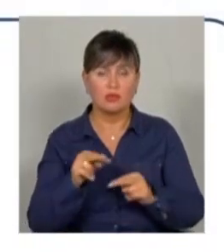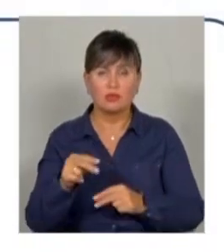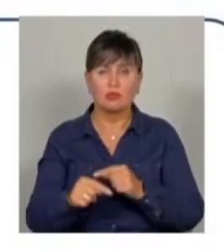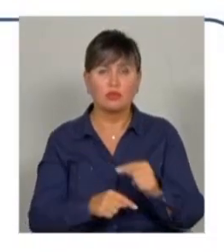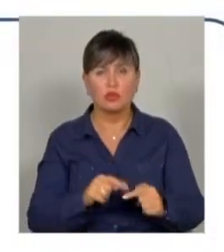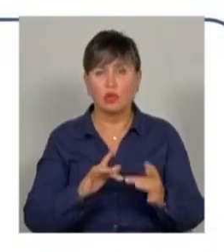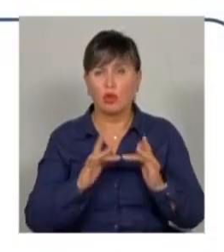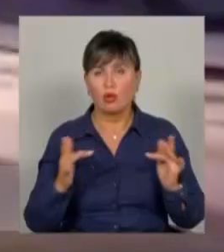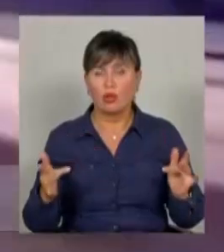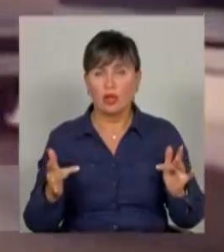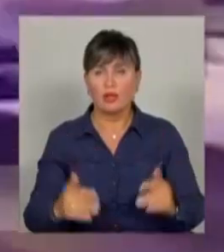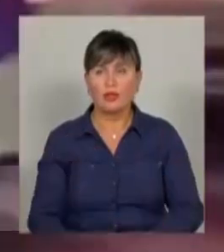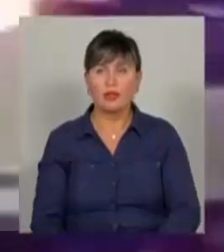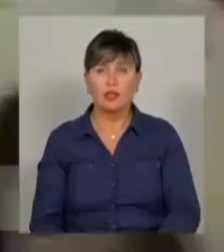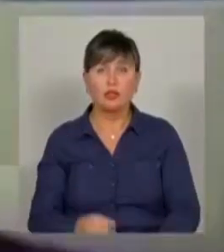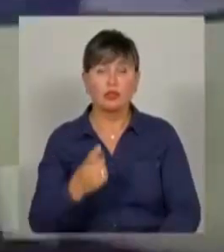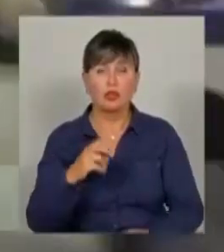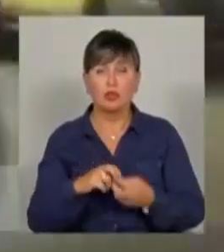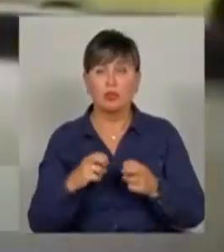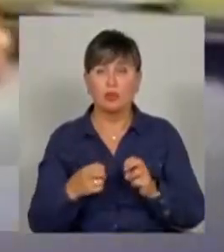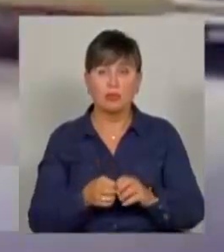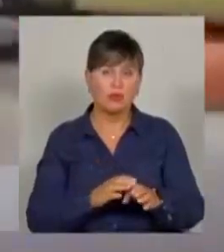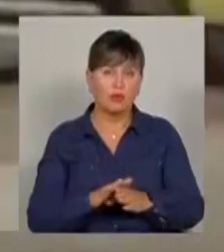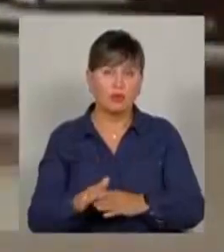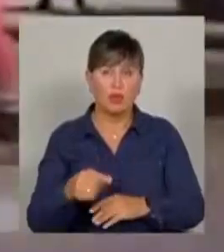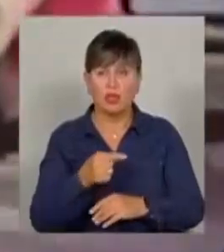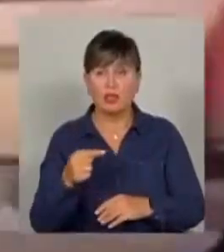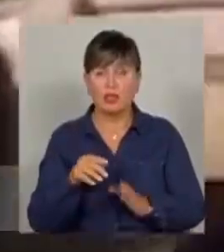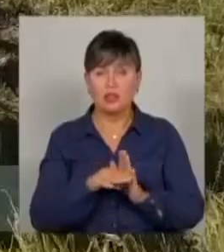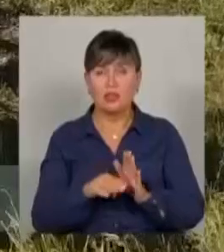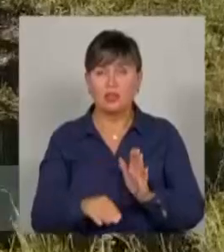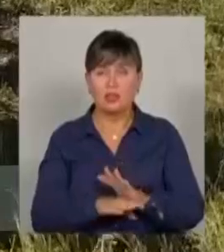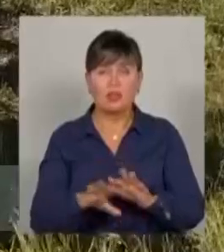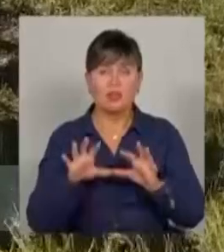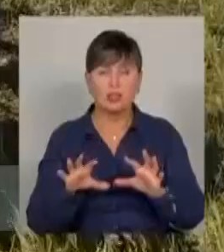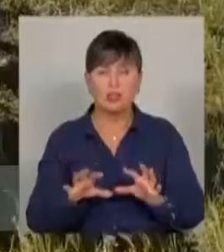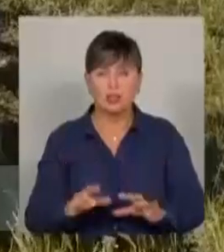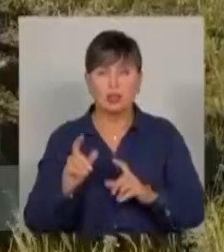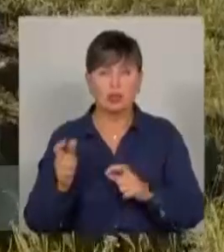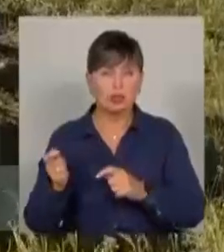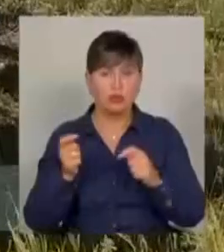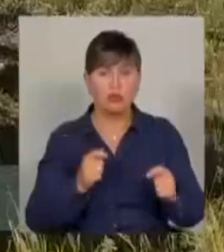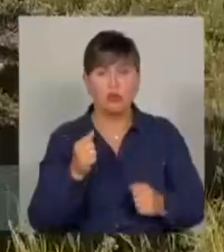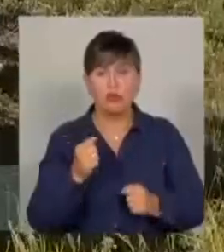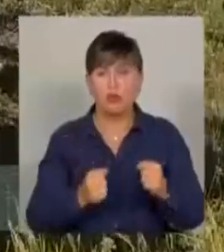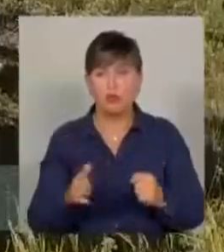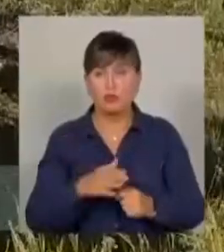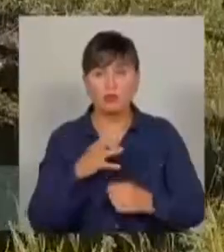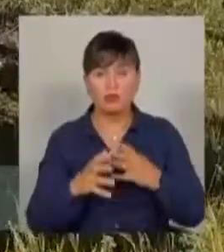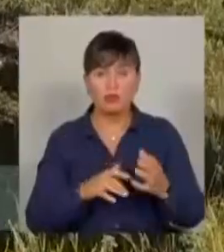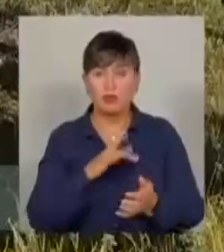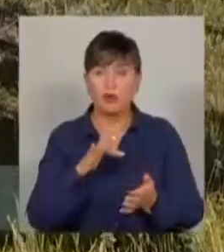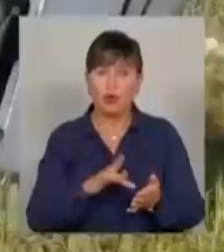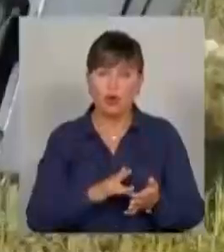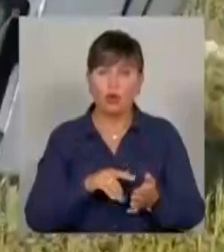посредством онлайн-трансляции. Еще одна проблема, пополняющая отрицательную статистику – нелегальные грузоперевозки. Водители межгорода в погоне за